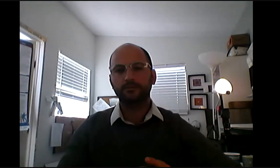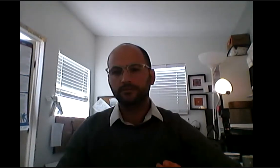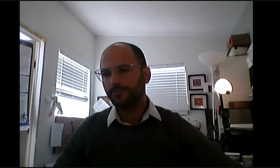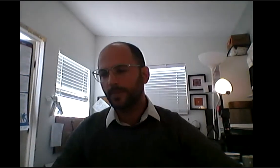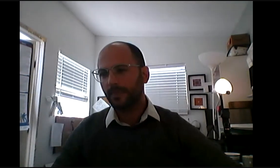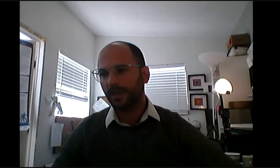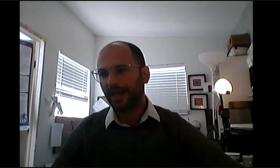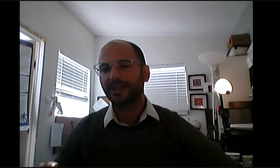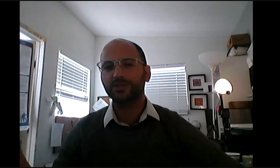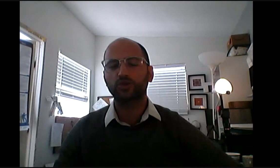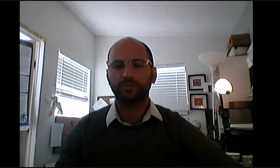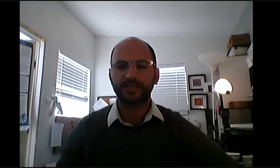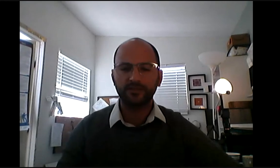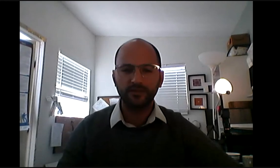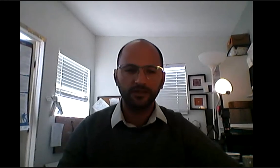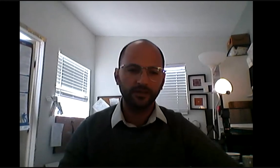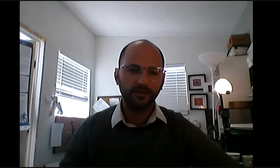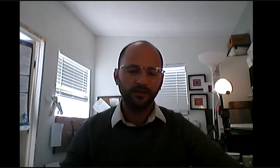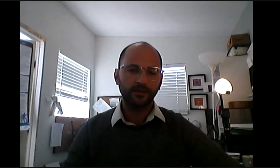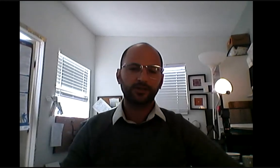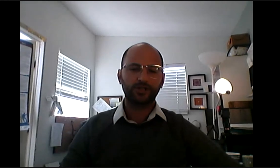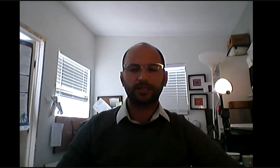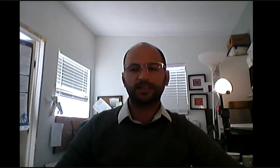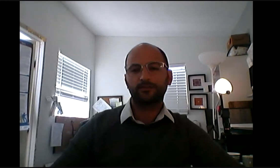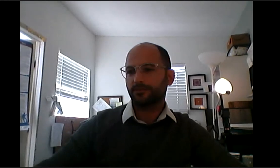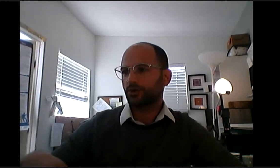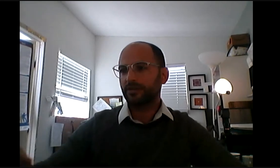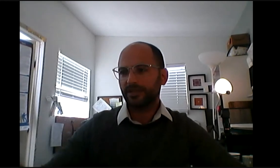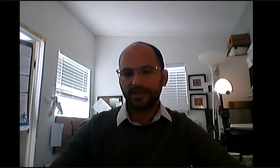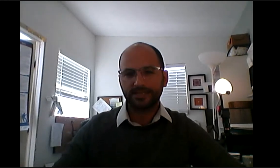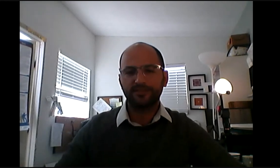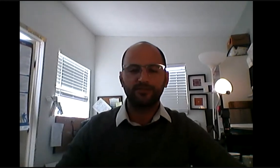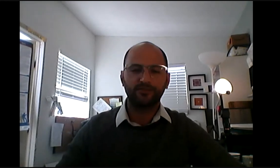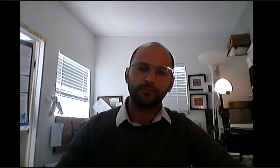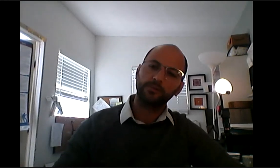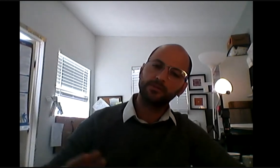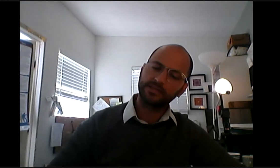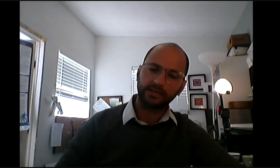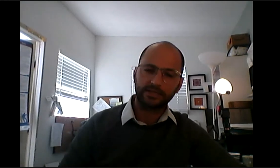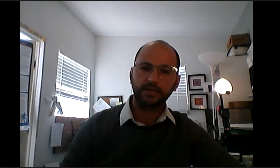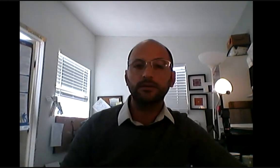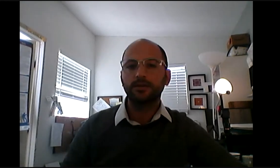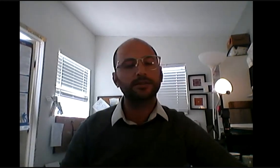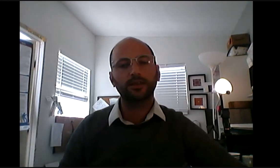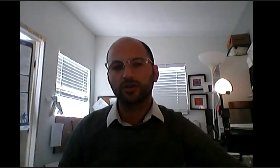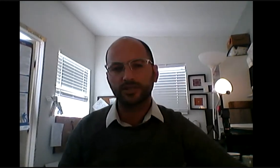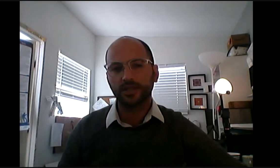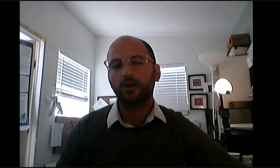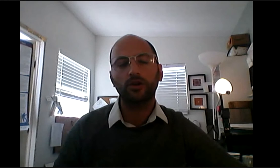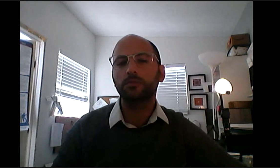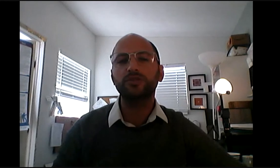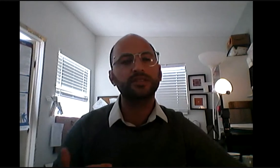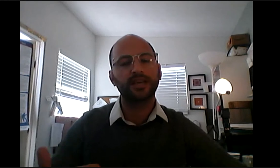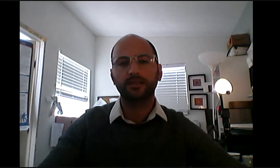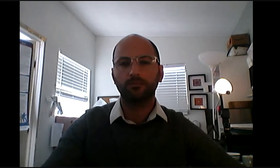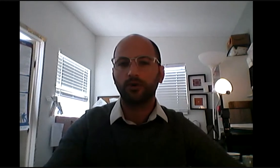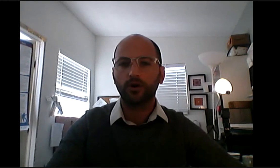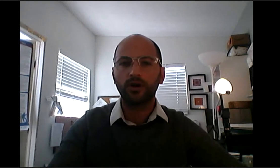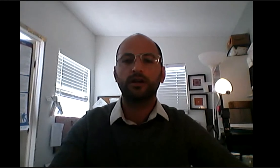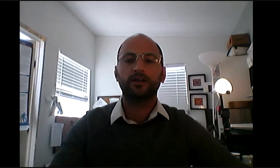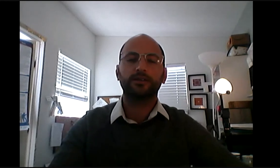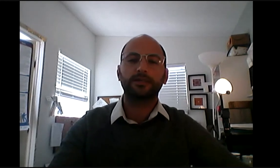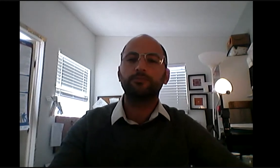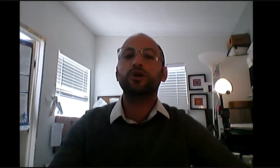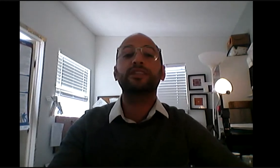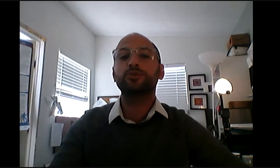איזה רק עיסוק פסיבי, שאתם זורקים את הכסף ומקבלים איזה החזר. זה לא זה, לא בשביל זה